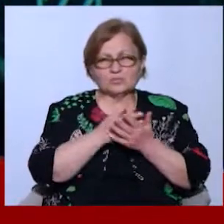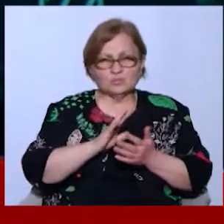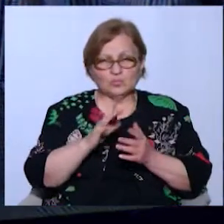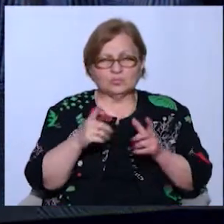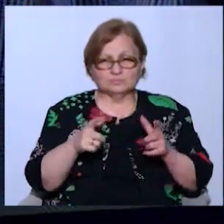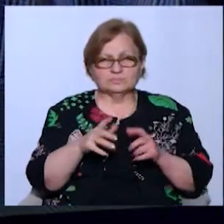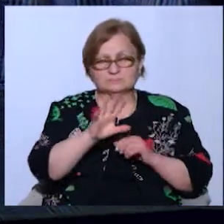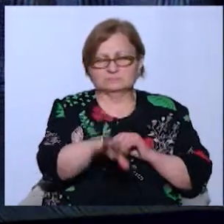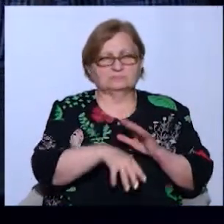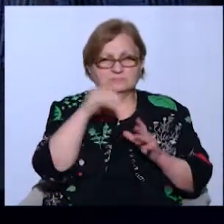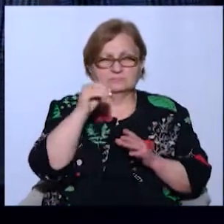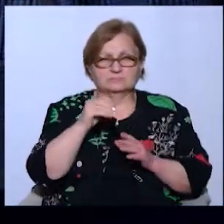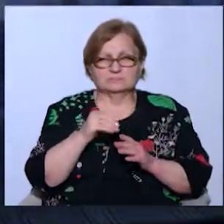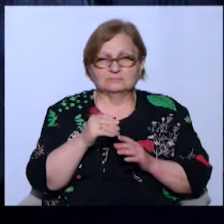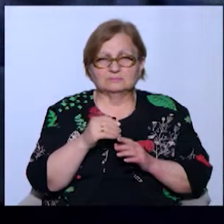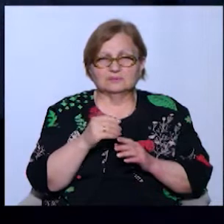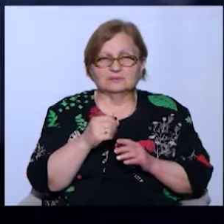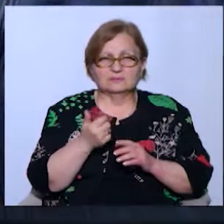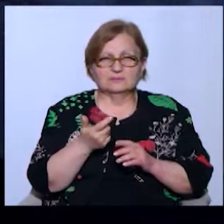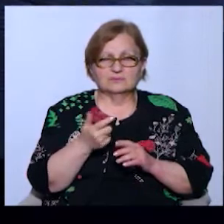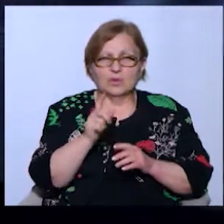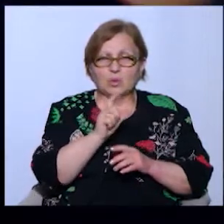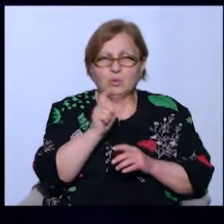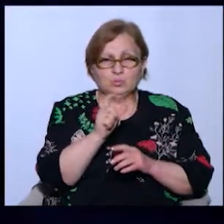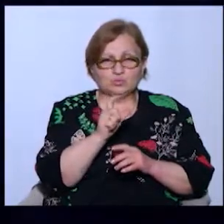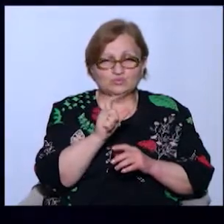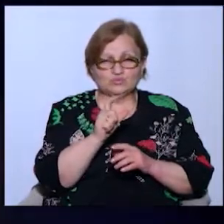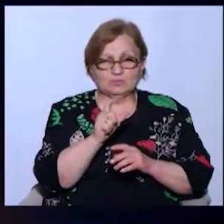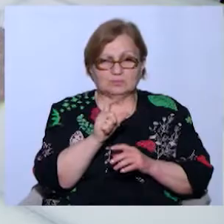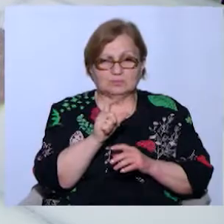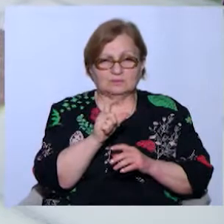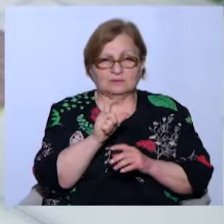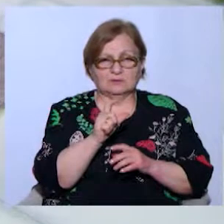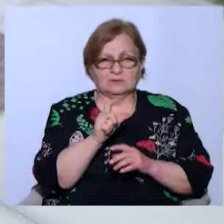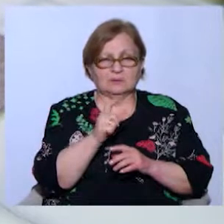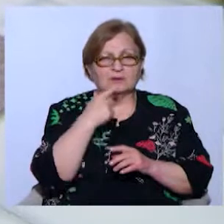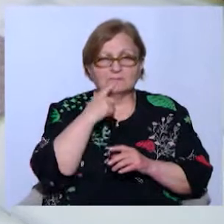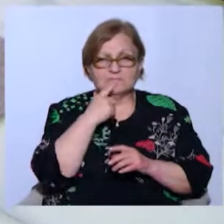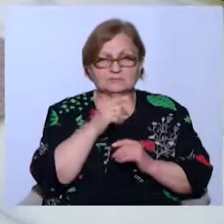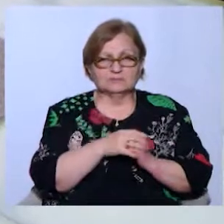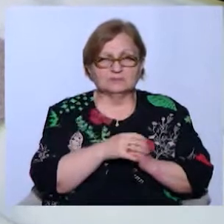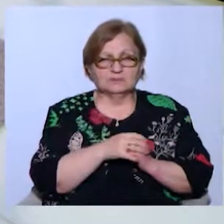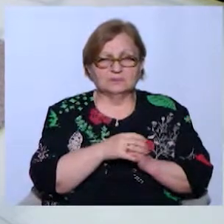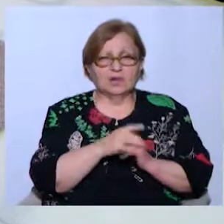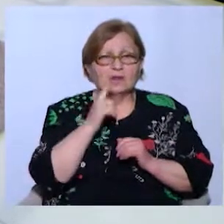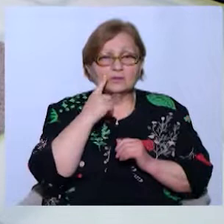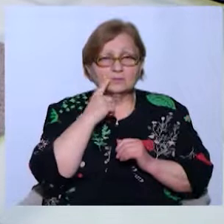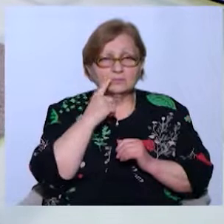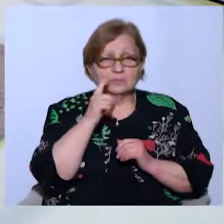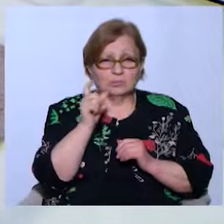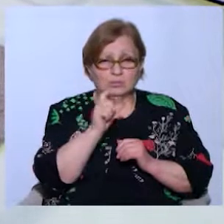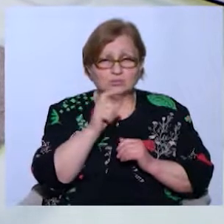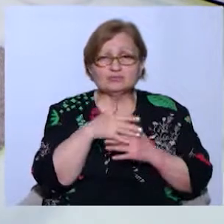თებს, ამოვიღოთ მაგალითად ლურჯი ფერის, ლურჯანცის ფერის კამფეტი.